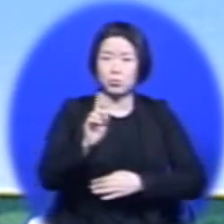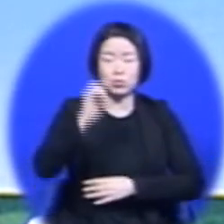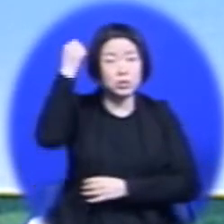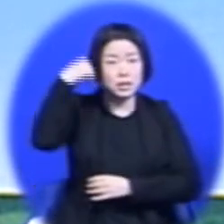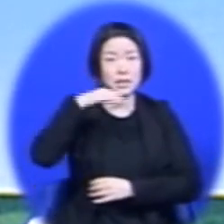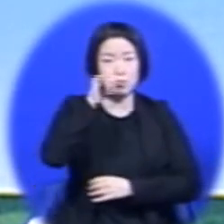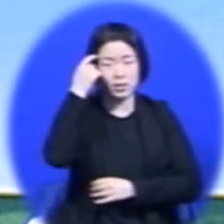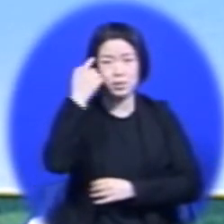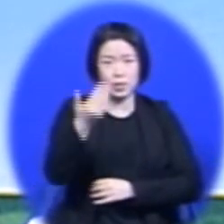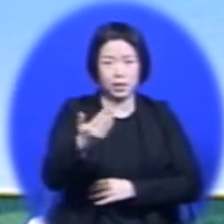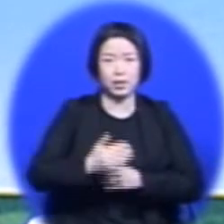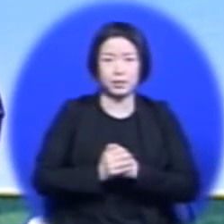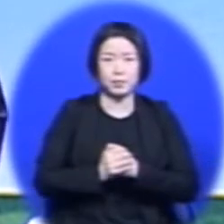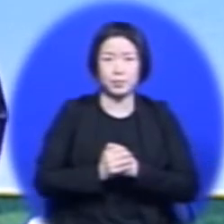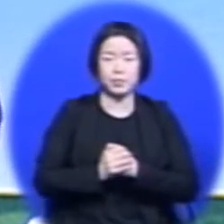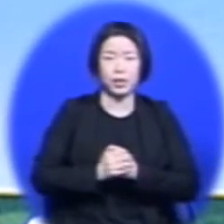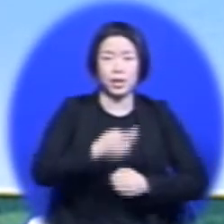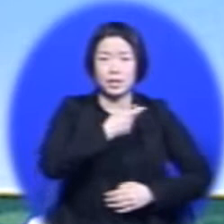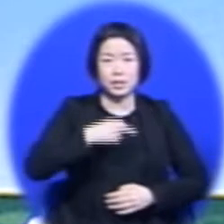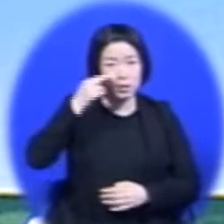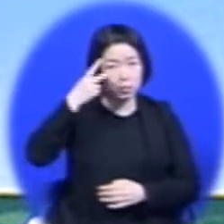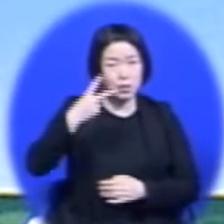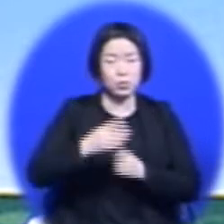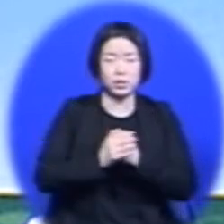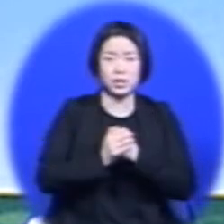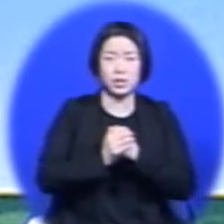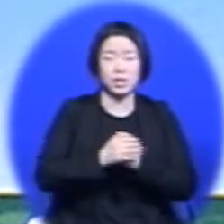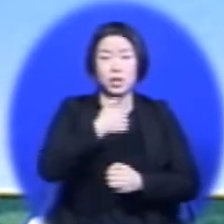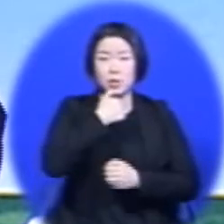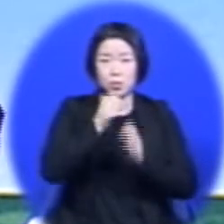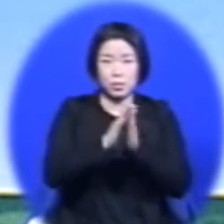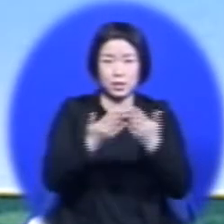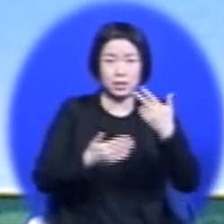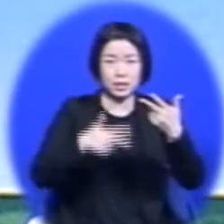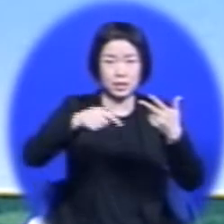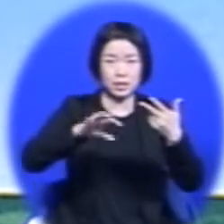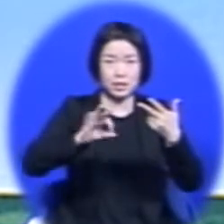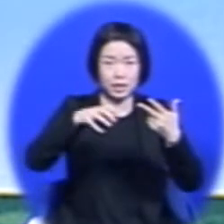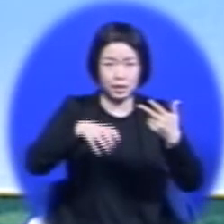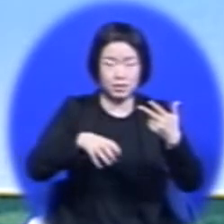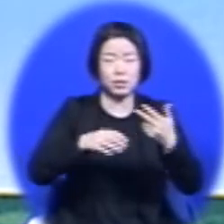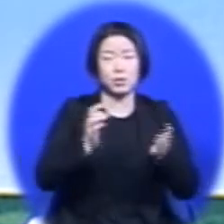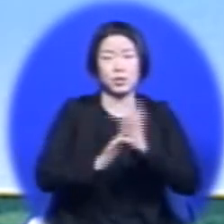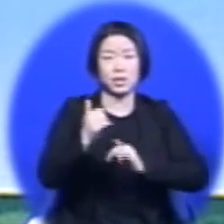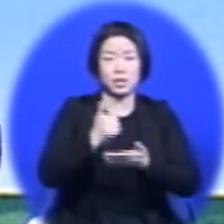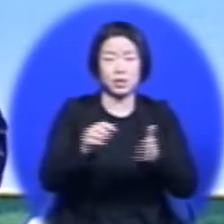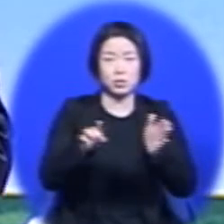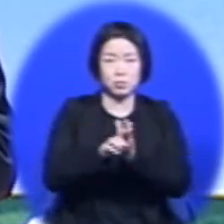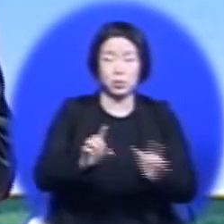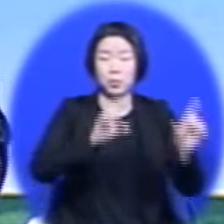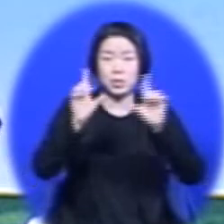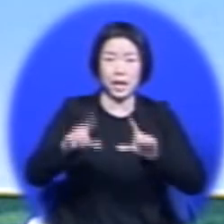가지고 계십니까? 사도 바울이 로마서 7장에서 예수님을 믿고 사는 것에 대한